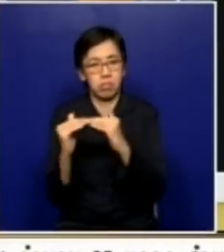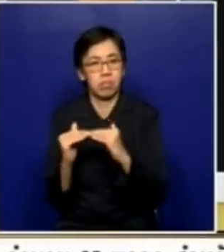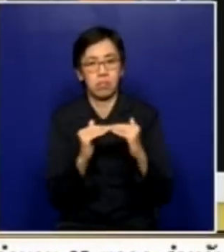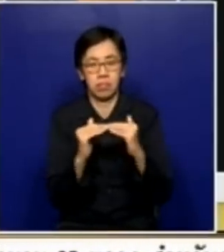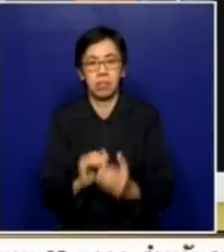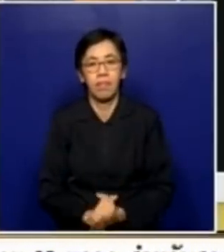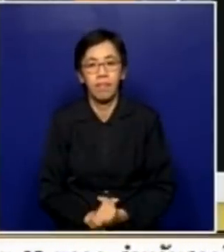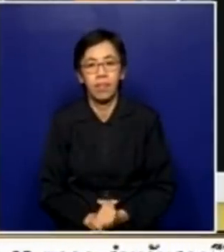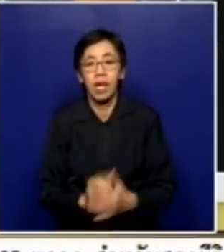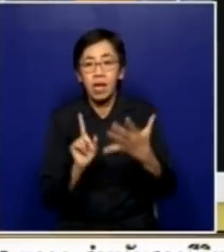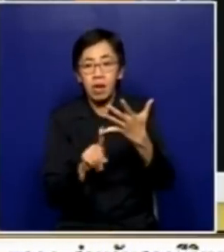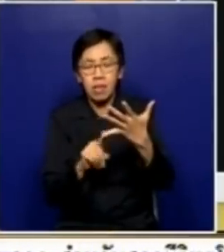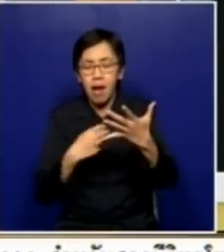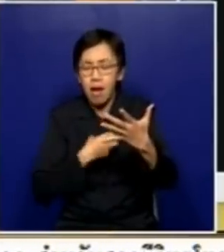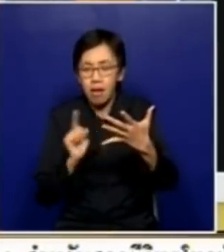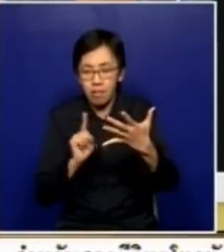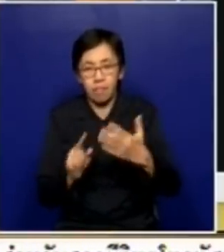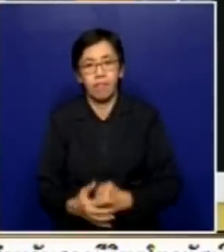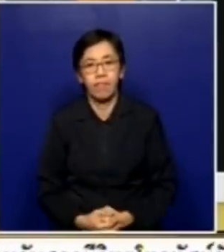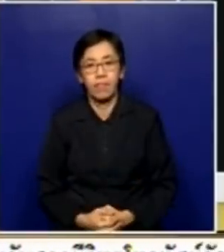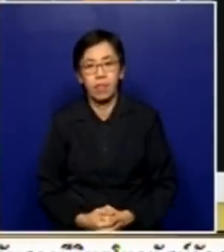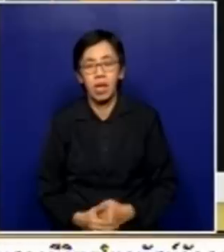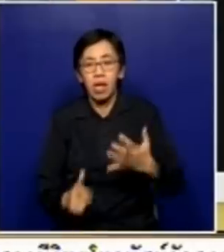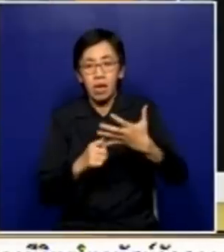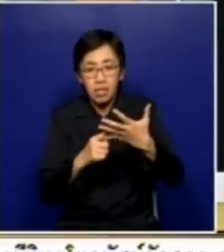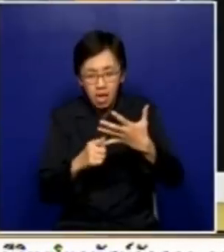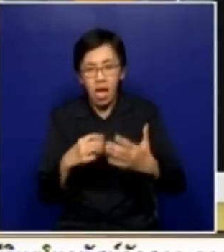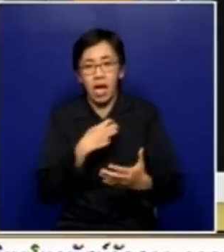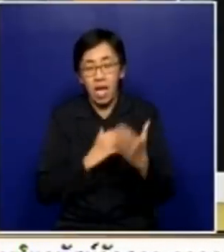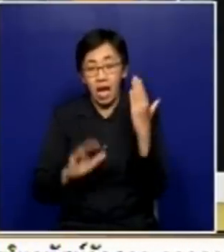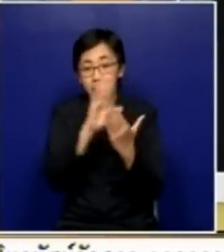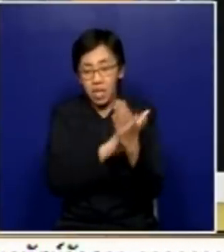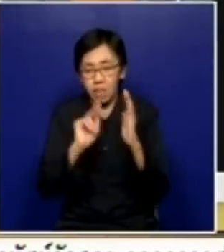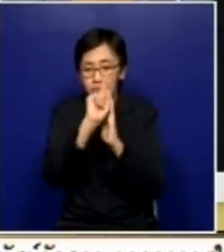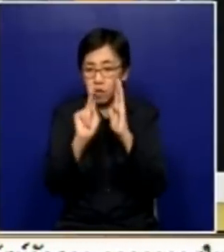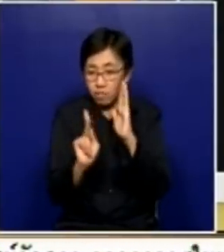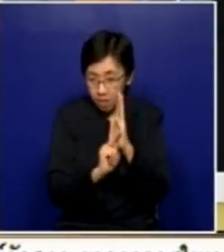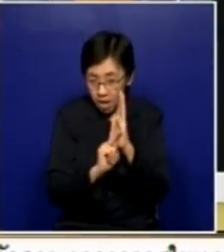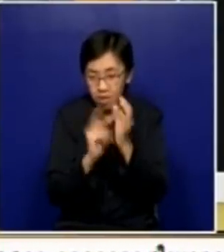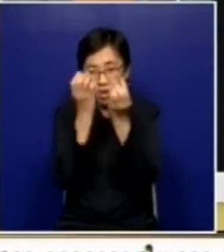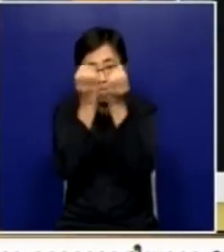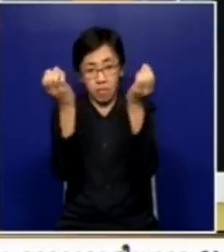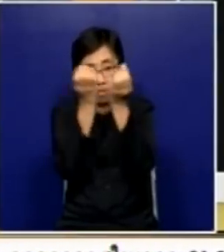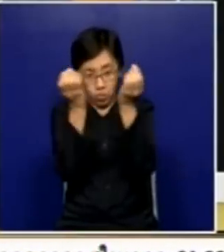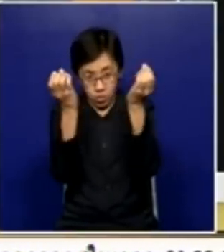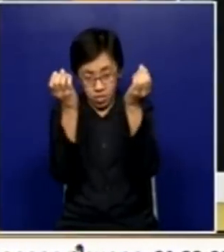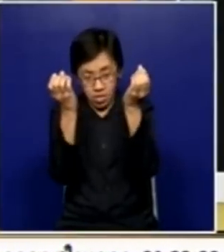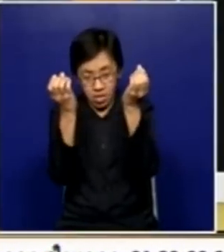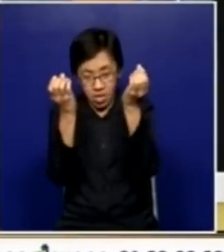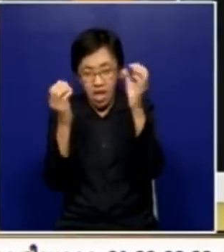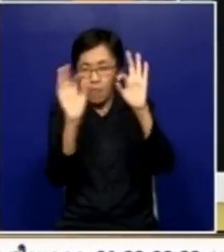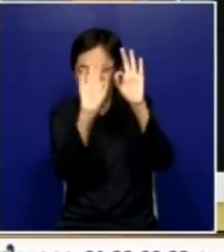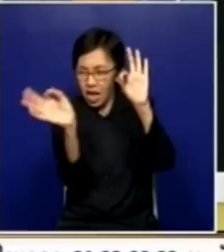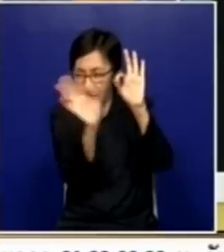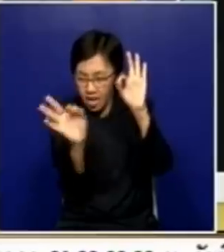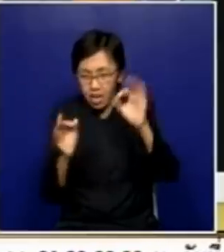ความฝนข้อท 5เราฝันว่าเราจะไดอยใประเทศที่กติกาการปกครองสูงสุดที่ออกแบบรูปแบบการเมอง